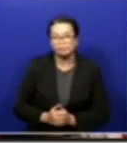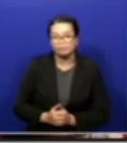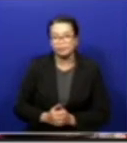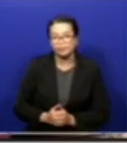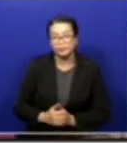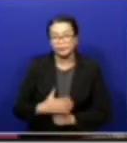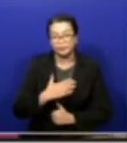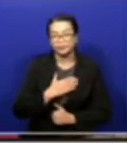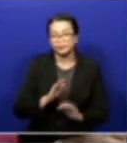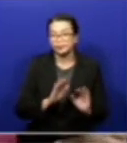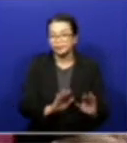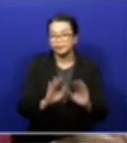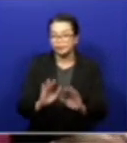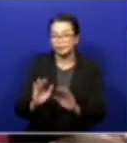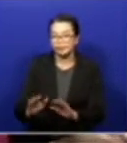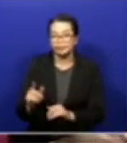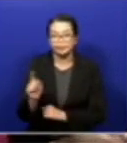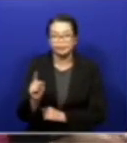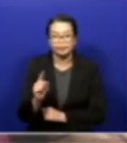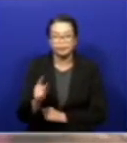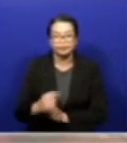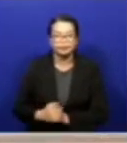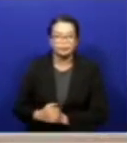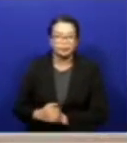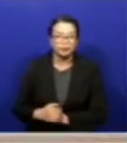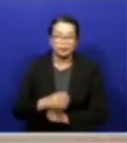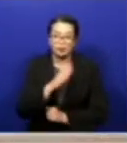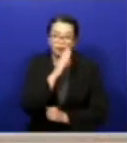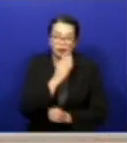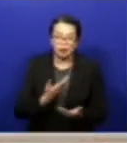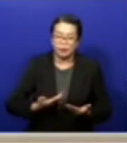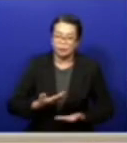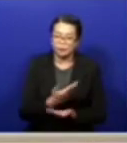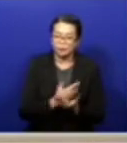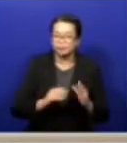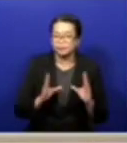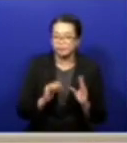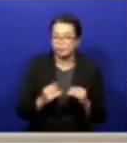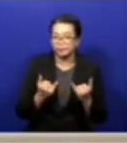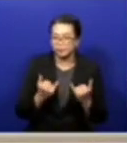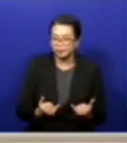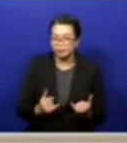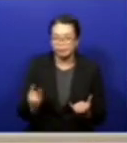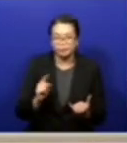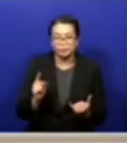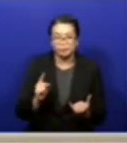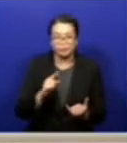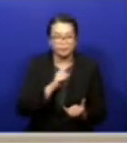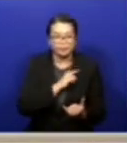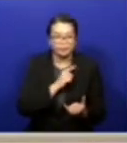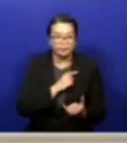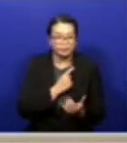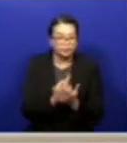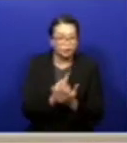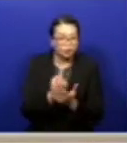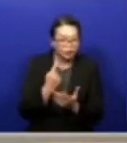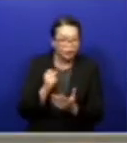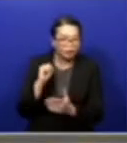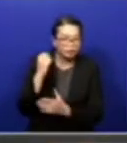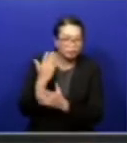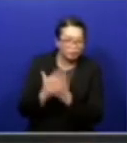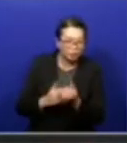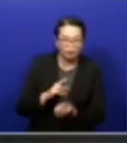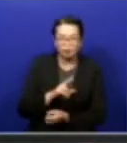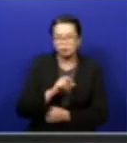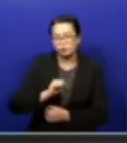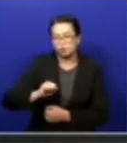ผมฝากครับเมื่อที่ประชุมนี้ในฐานะสภาผู้แทนราษฎร